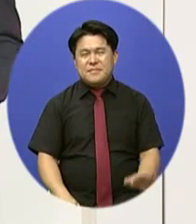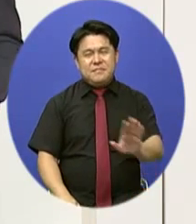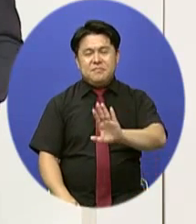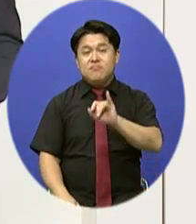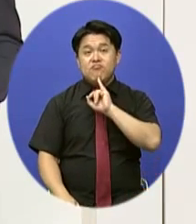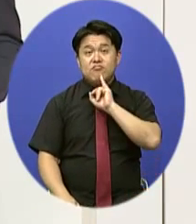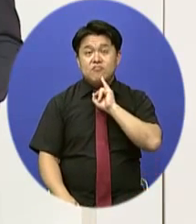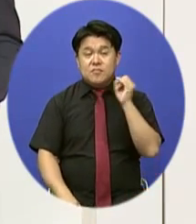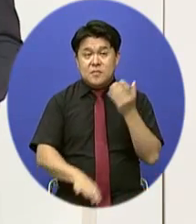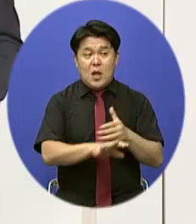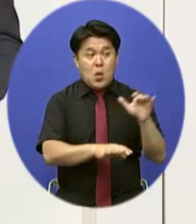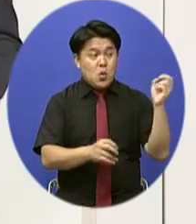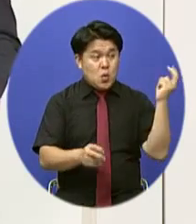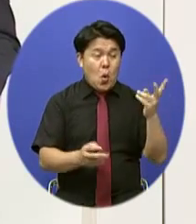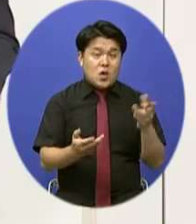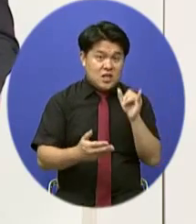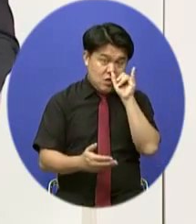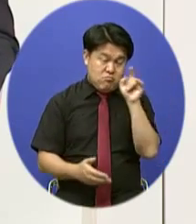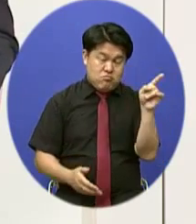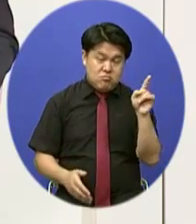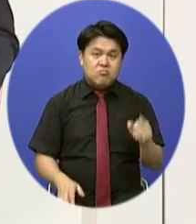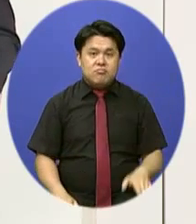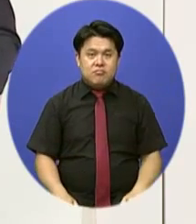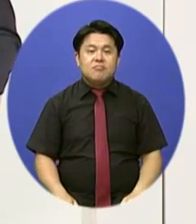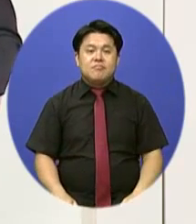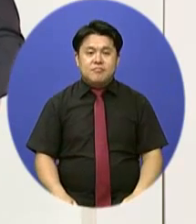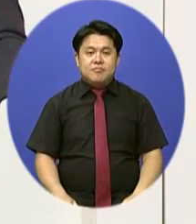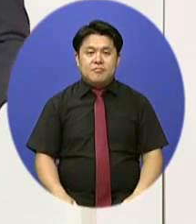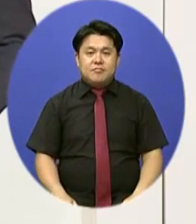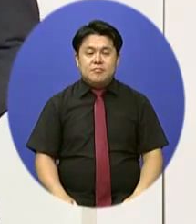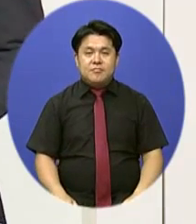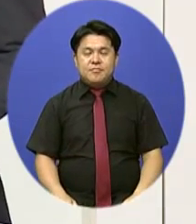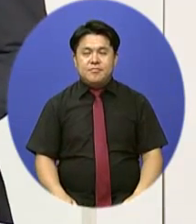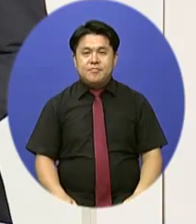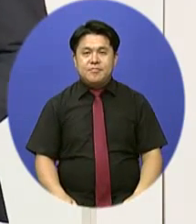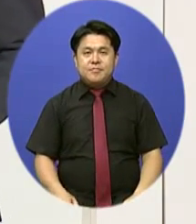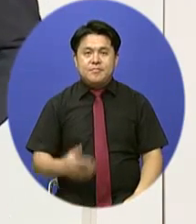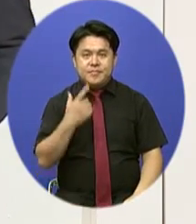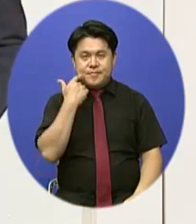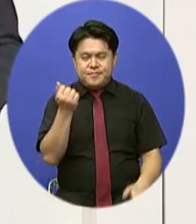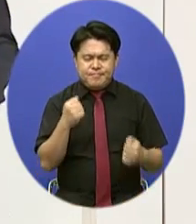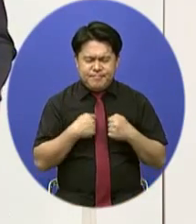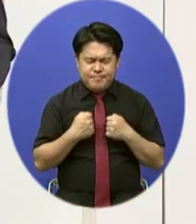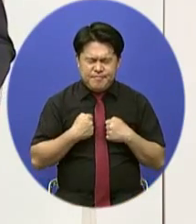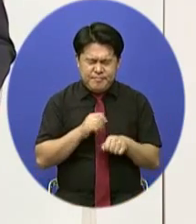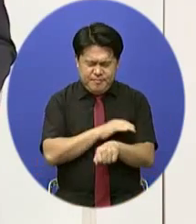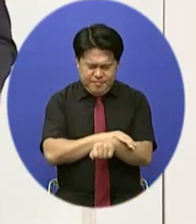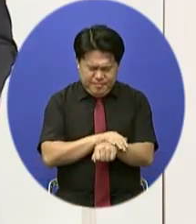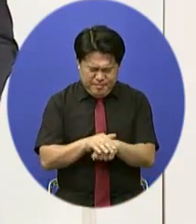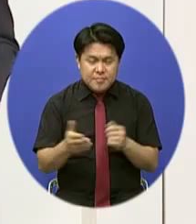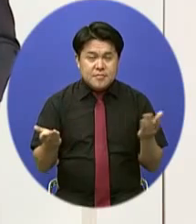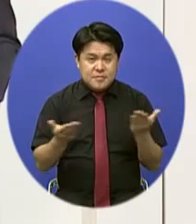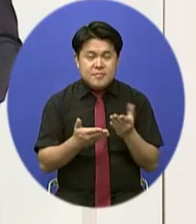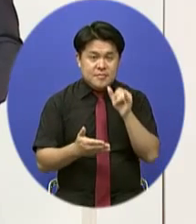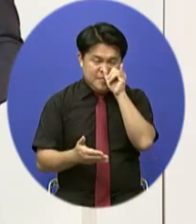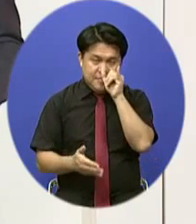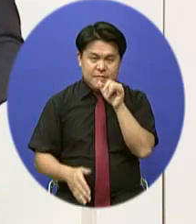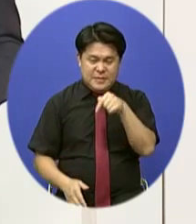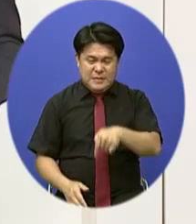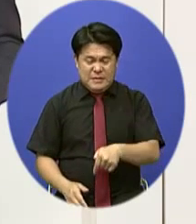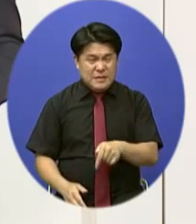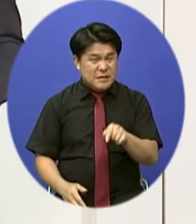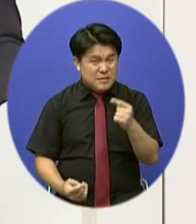괜찮습니다. 또 가면 또 있어요. 이렇게 또 있어요. 아, 그렇군요. 우리 네. 아버님만의 성실하니까. 능력이 있으시네요. 네. 아, 여기서만